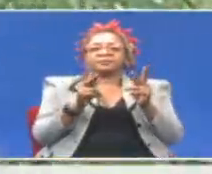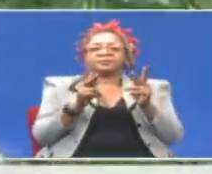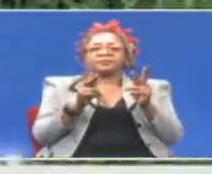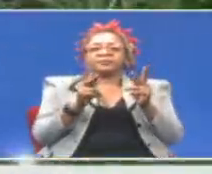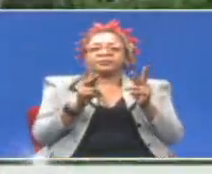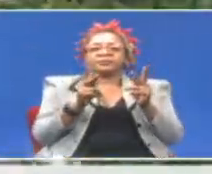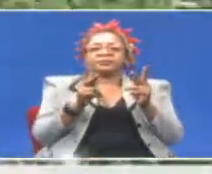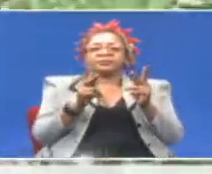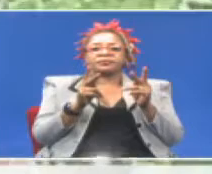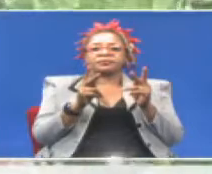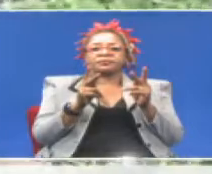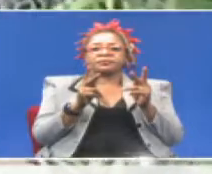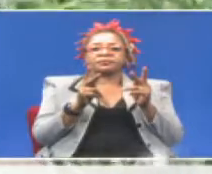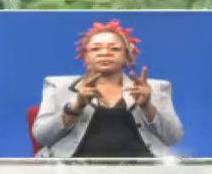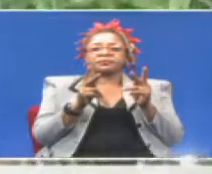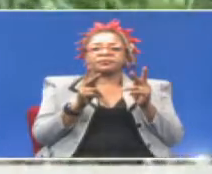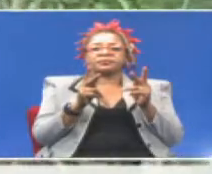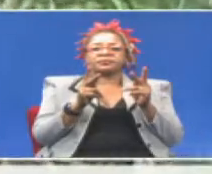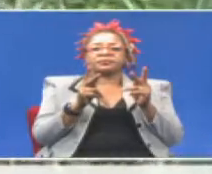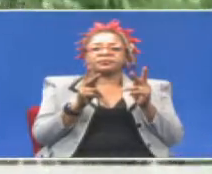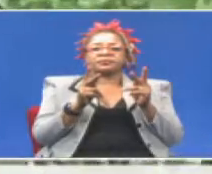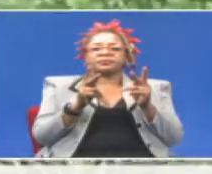Kisumu wapi?